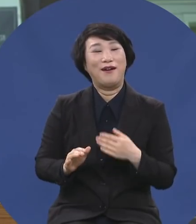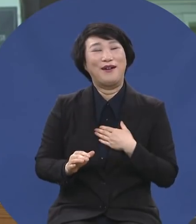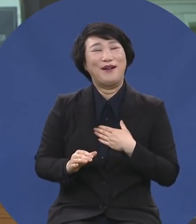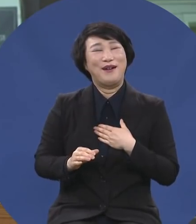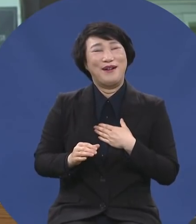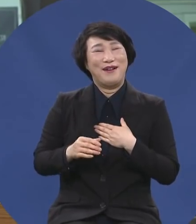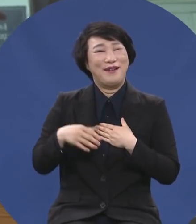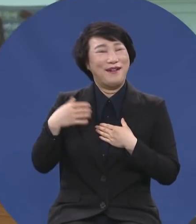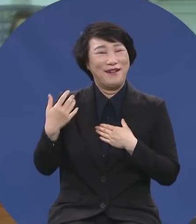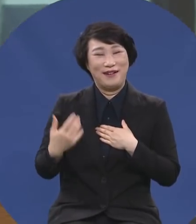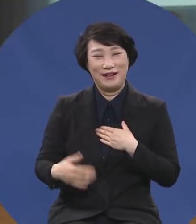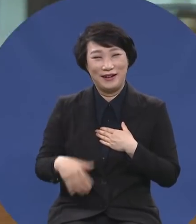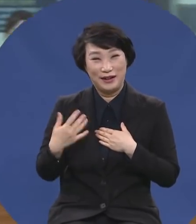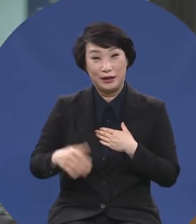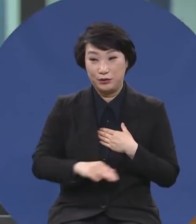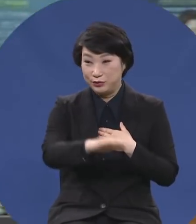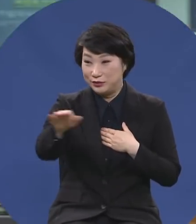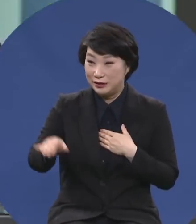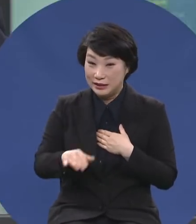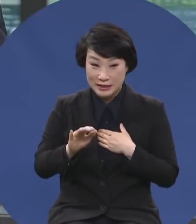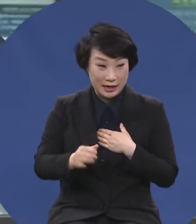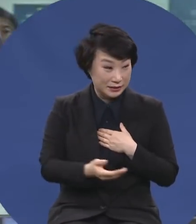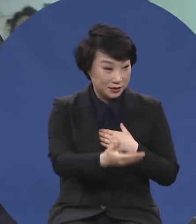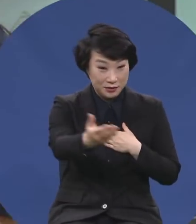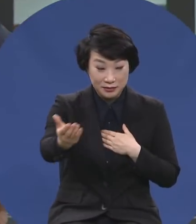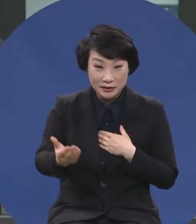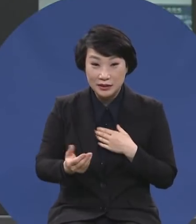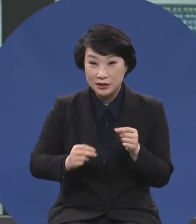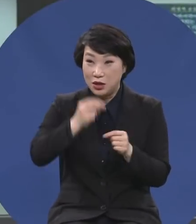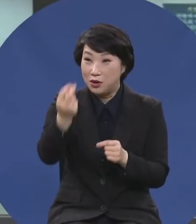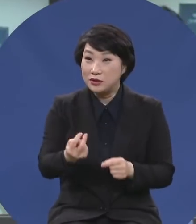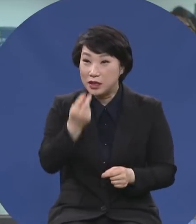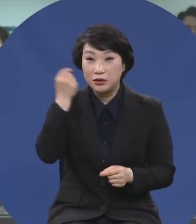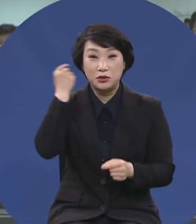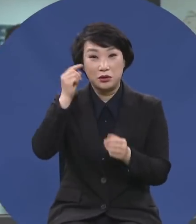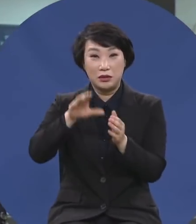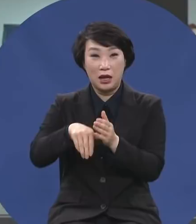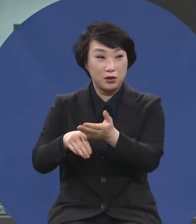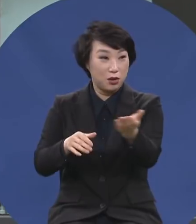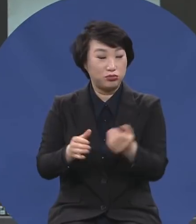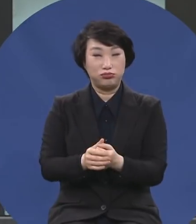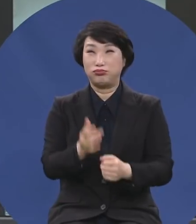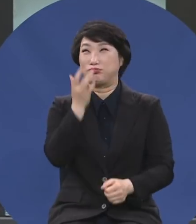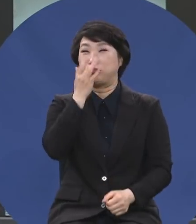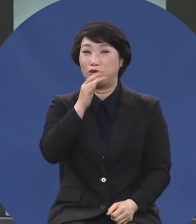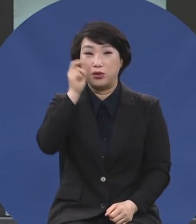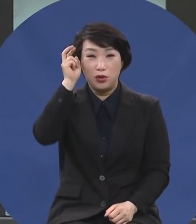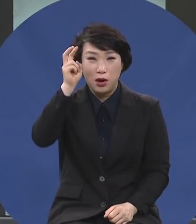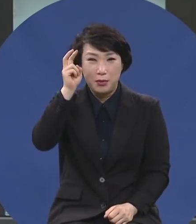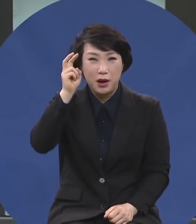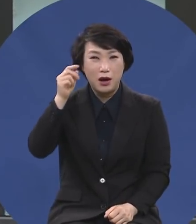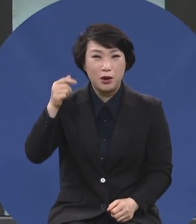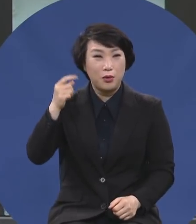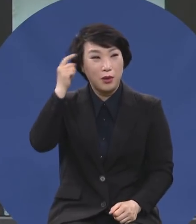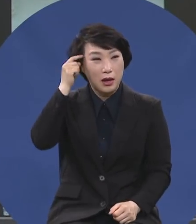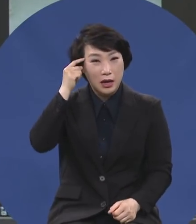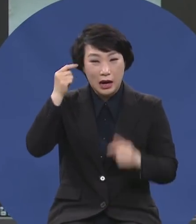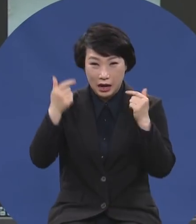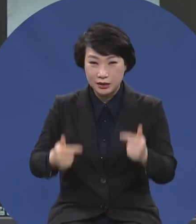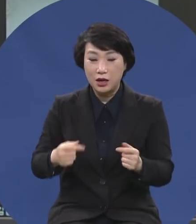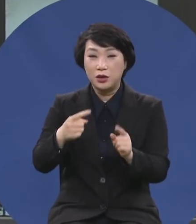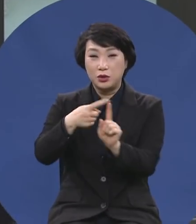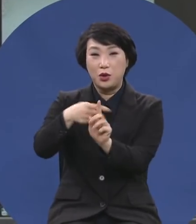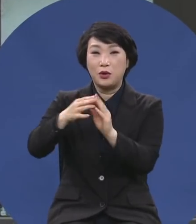복. 우린 영생이라고 해서 별로 실감이 안 나나 봐. 왜 교회에서 밤나 하는 소리 하냐?